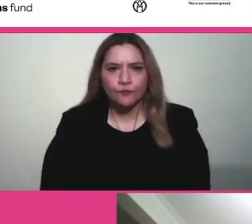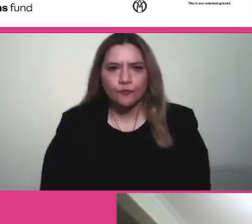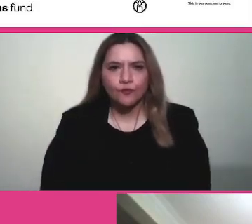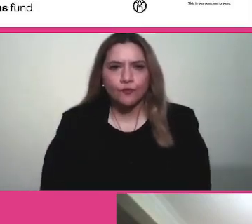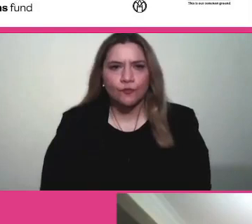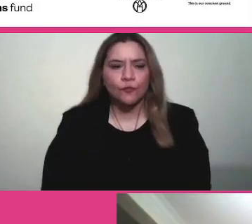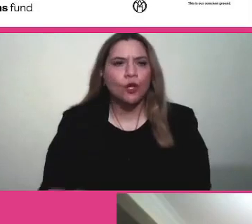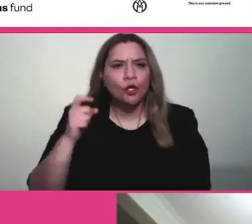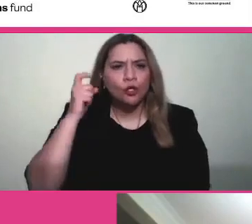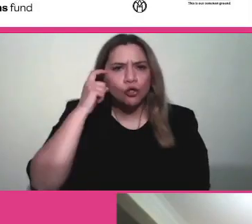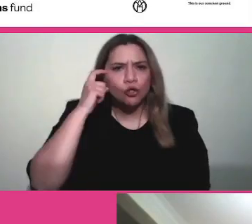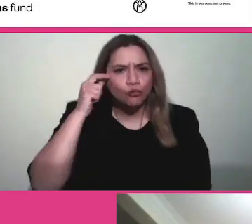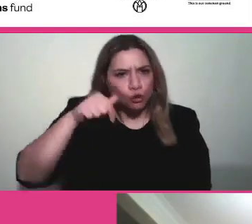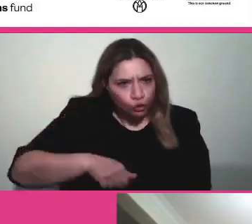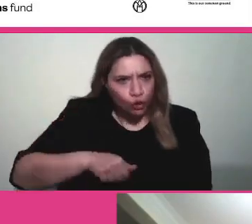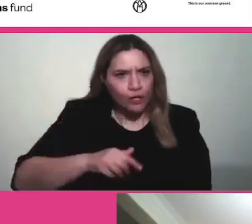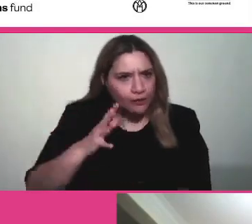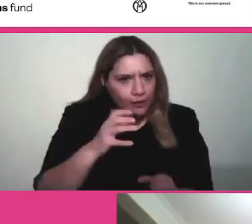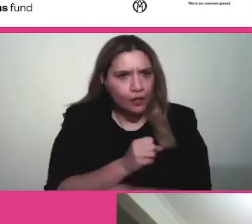Και νομίζω ότι τώρα μπορεί.